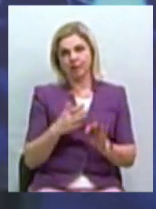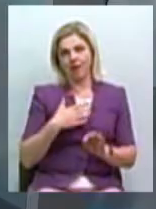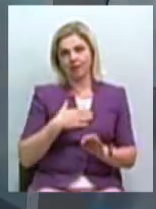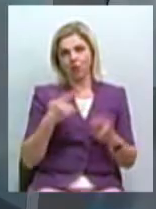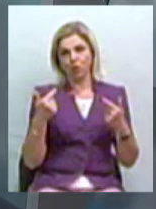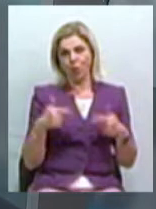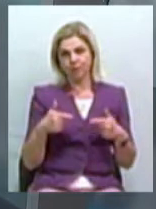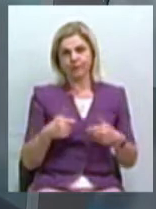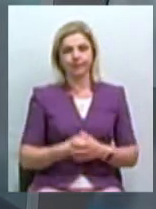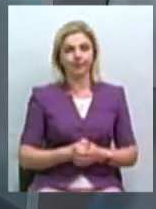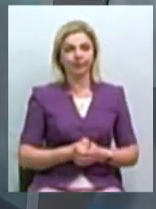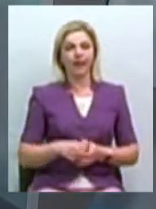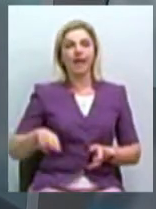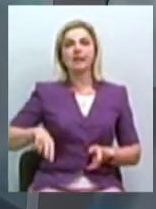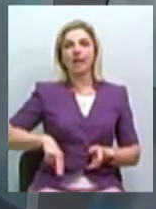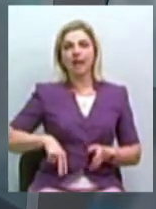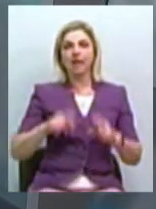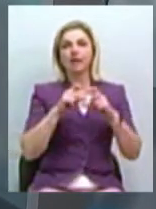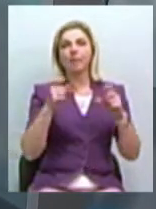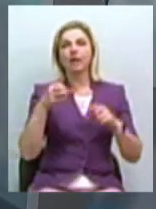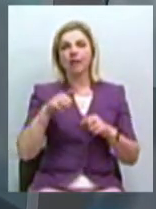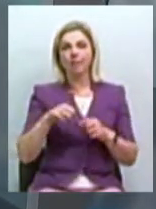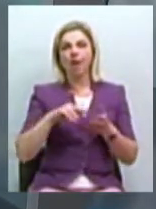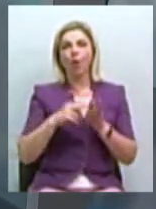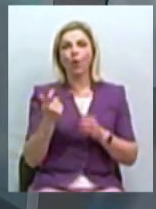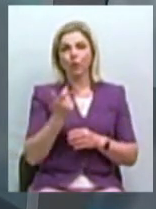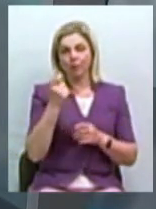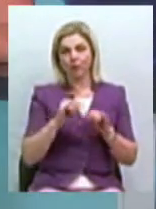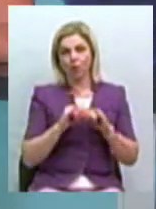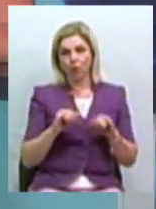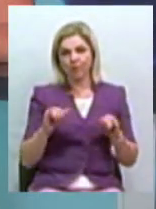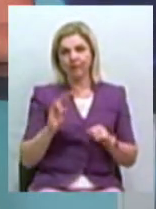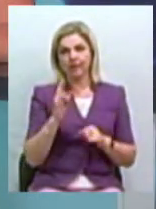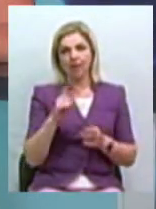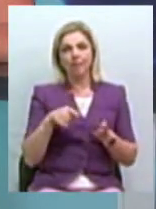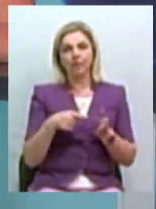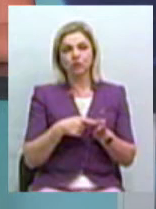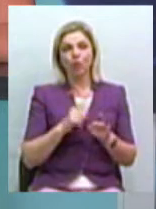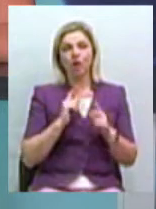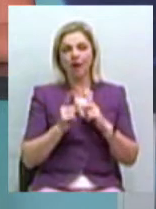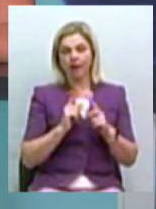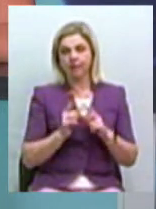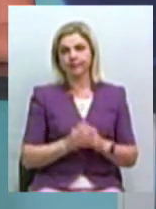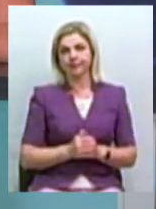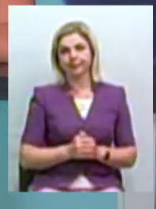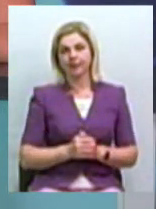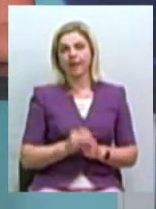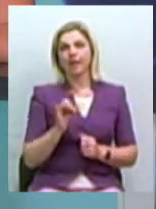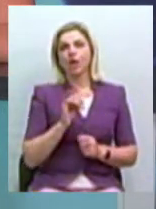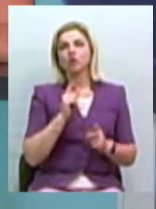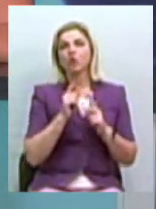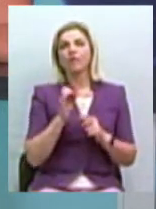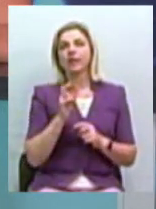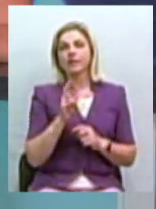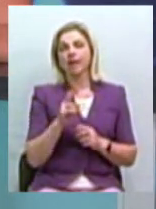студії. Директорка Департаменту економічного розвитку Миколаївської міської ради Тетяна Шуліченко та речник